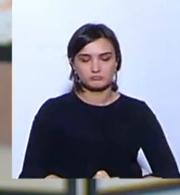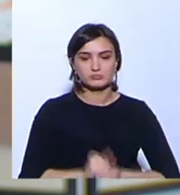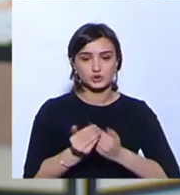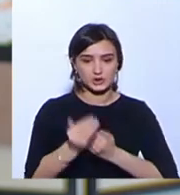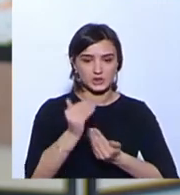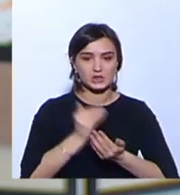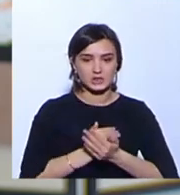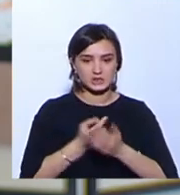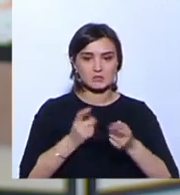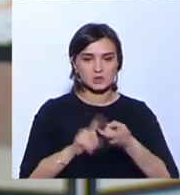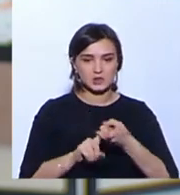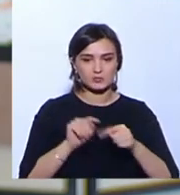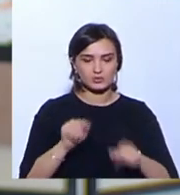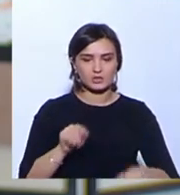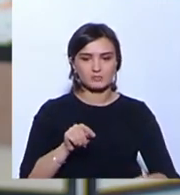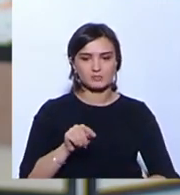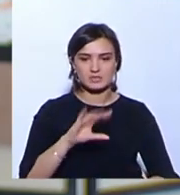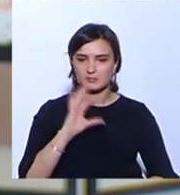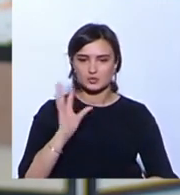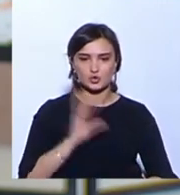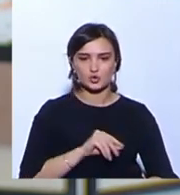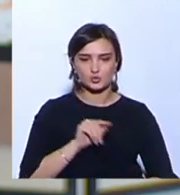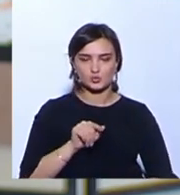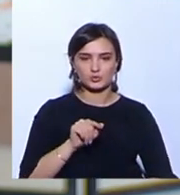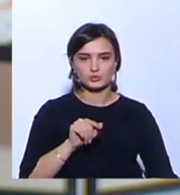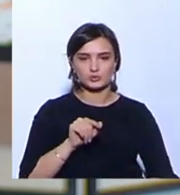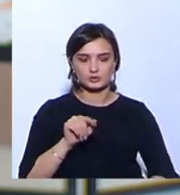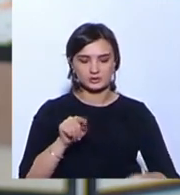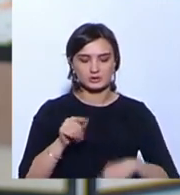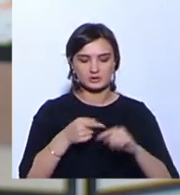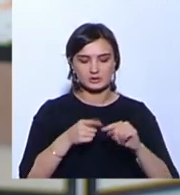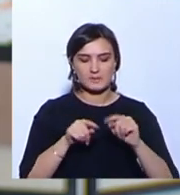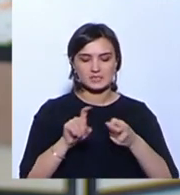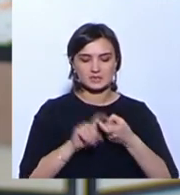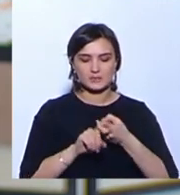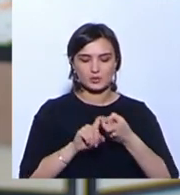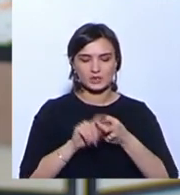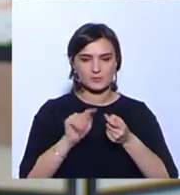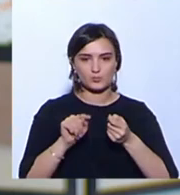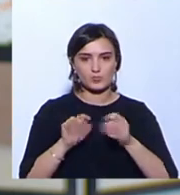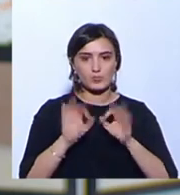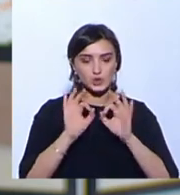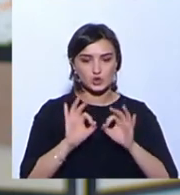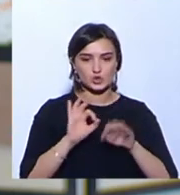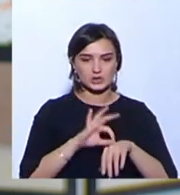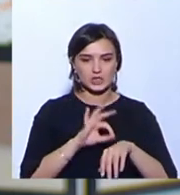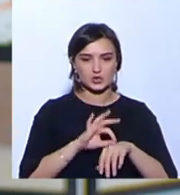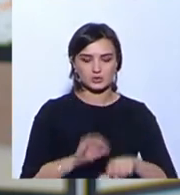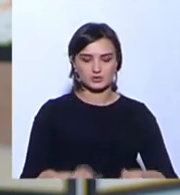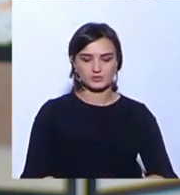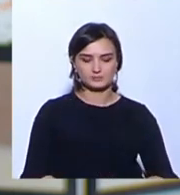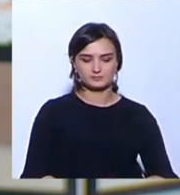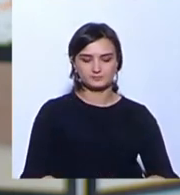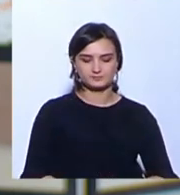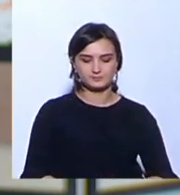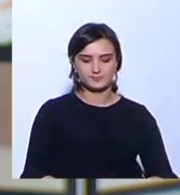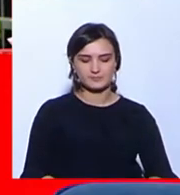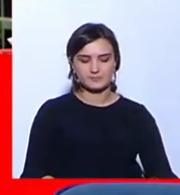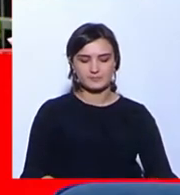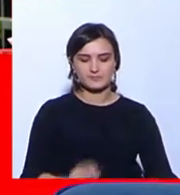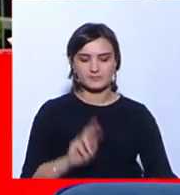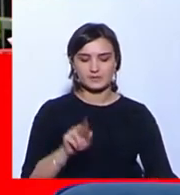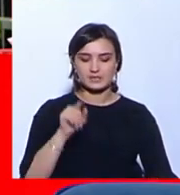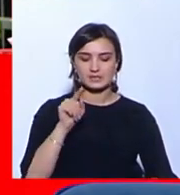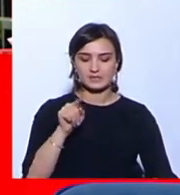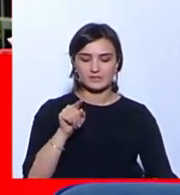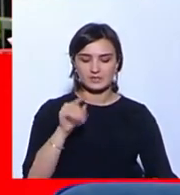შედეგი დამოკიდებულია ამაზე. შედეგი აბსოლუტურად გამოსავალი დამოკიდებულია სწორ დიაგნოზზე. და